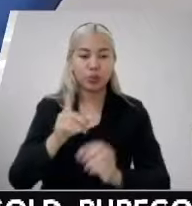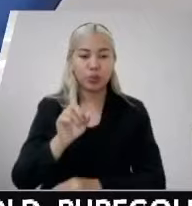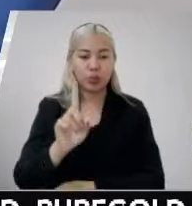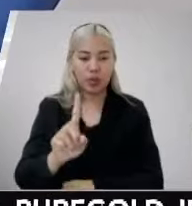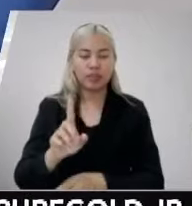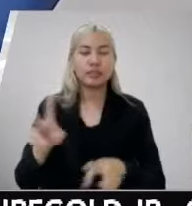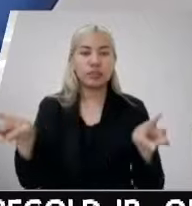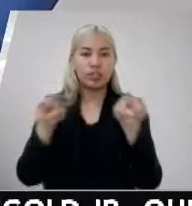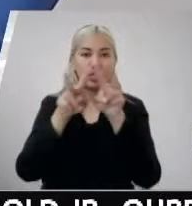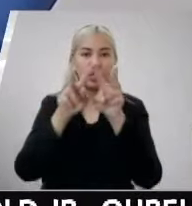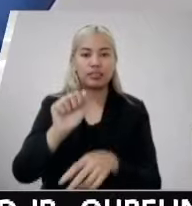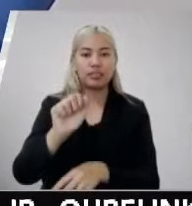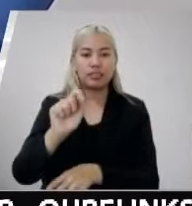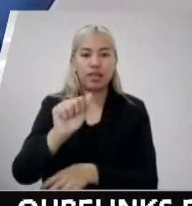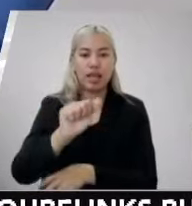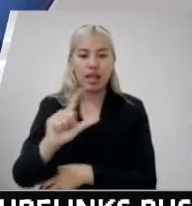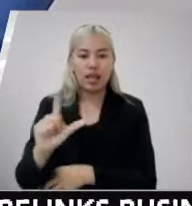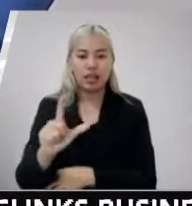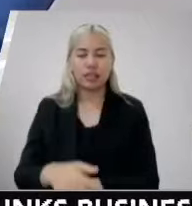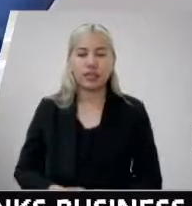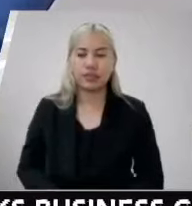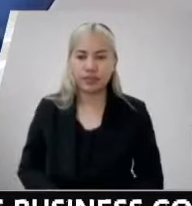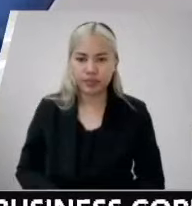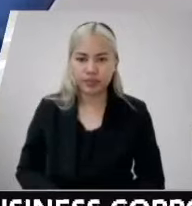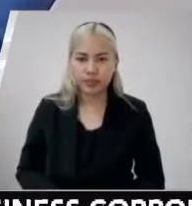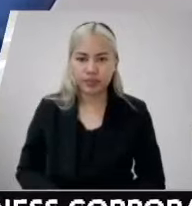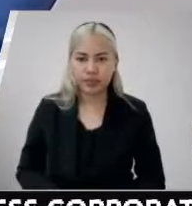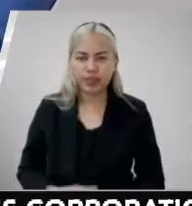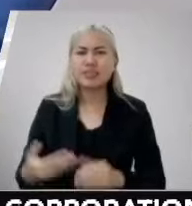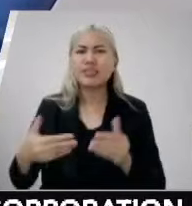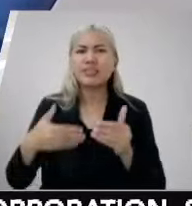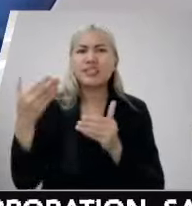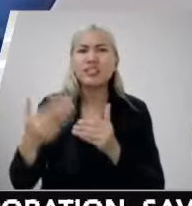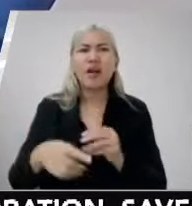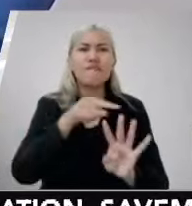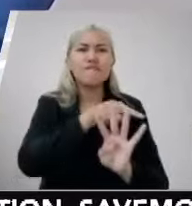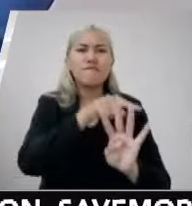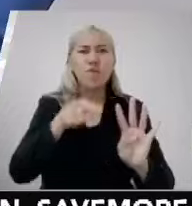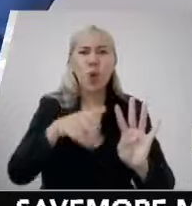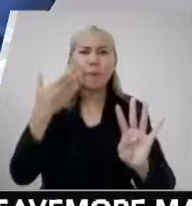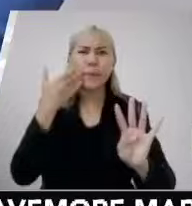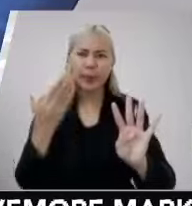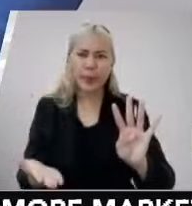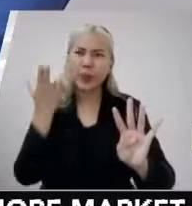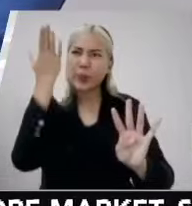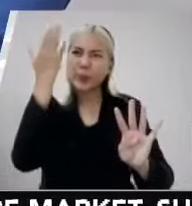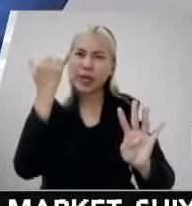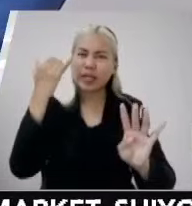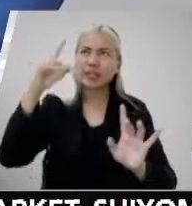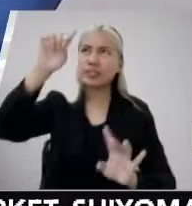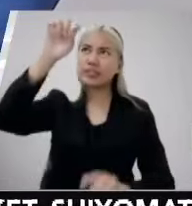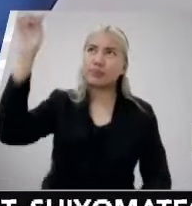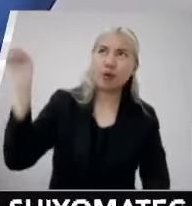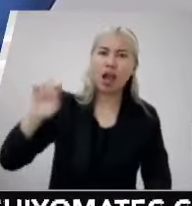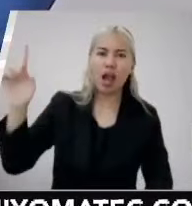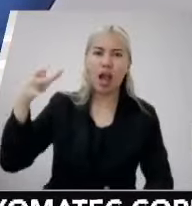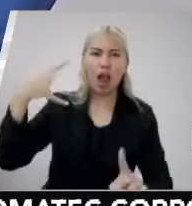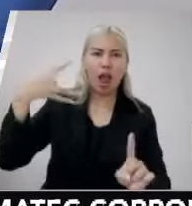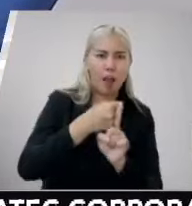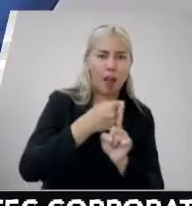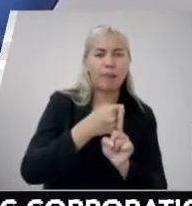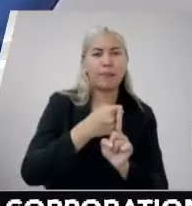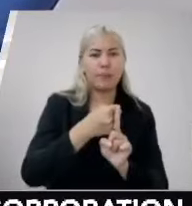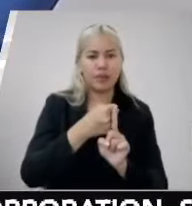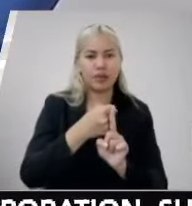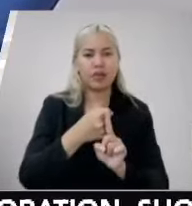samantalang apat ang naitalang patay matapos tamaan ng kidlat sa kasagsagan ng pag-ulan sa Bulacan at Antique habang sa Pangasinan dalawa